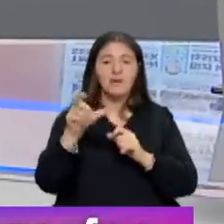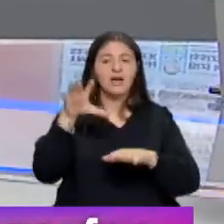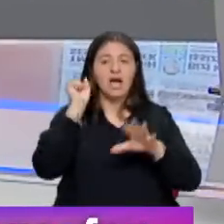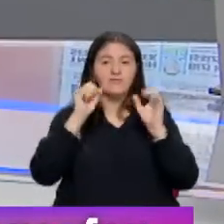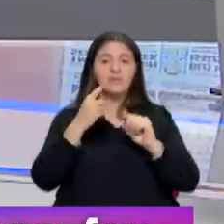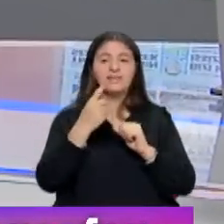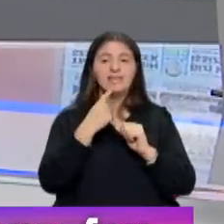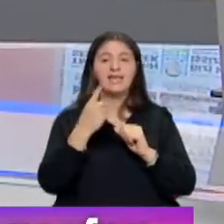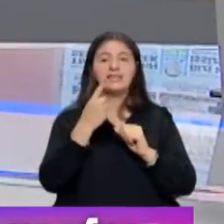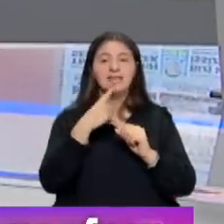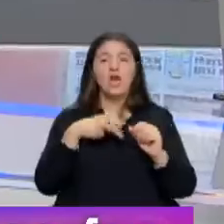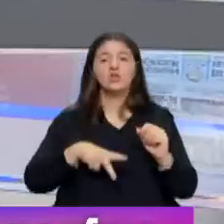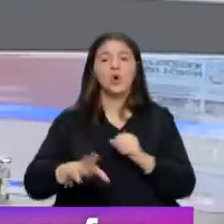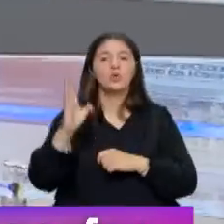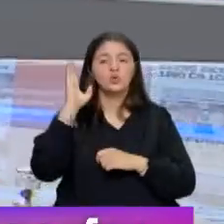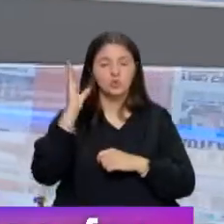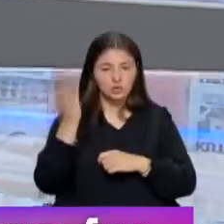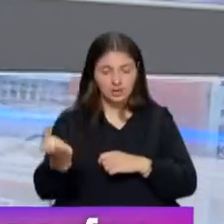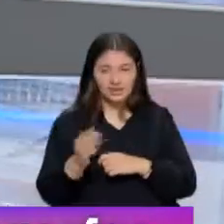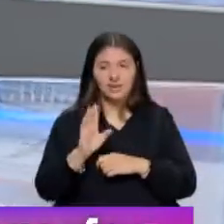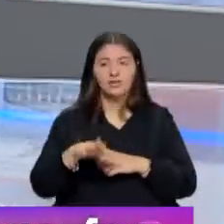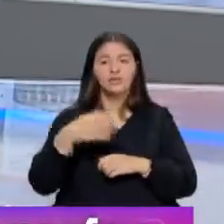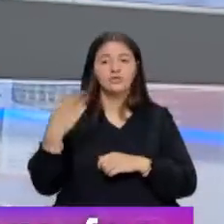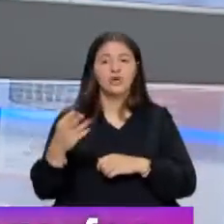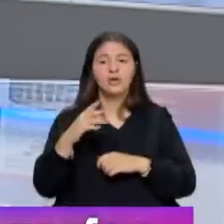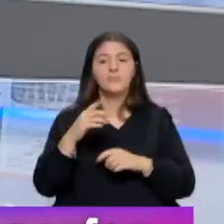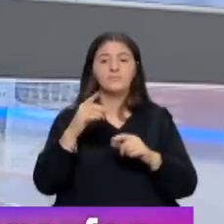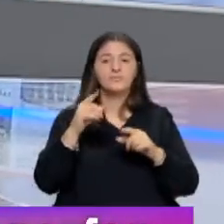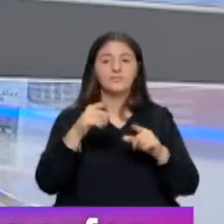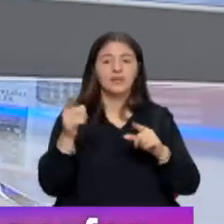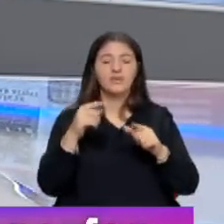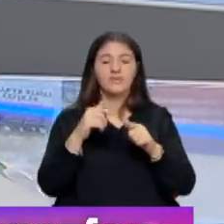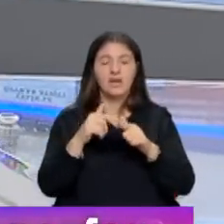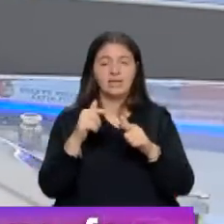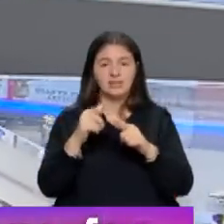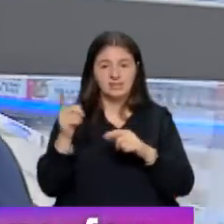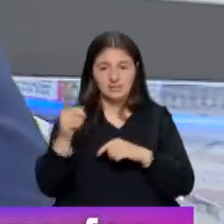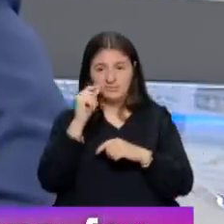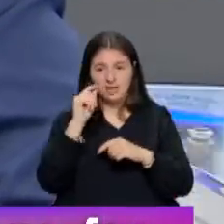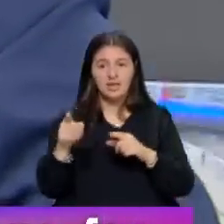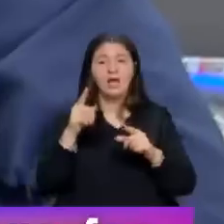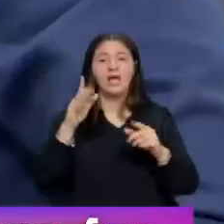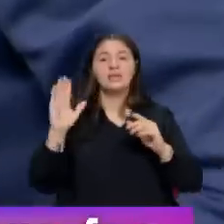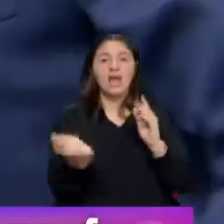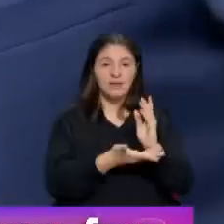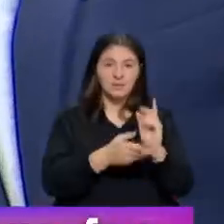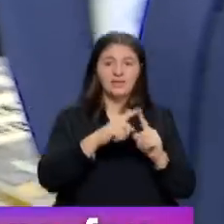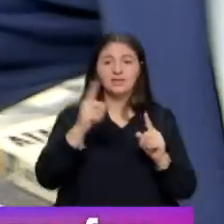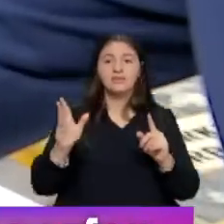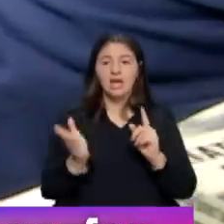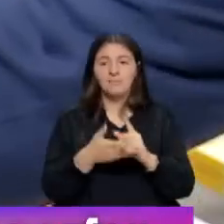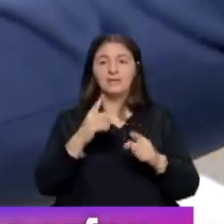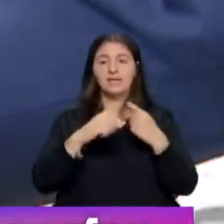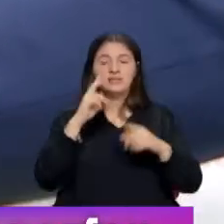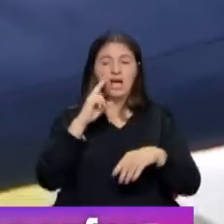kavramların dilden dile yolculukları sonra Gıyaseddin Karaca darbeden darbeye siyasi Anılar